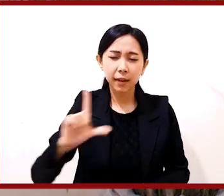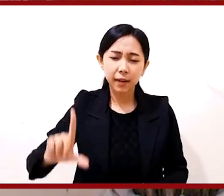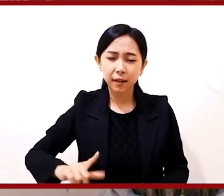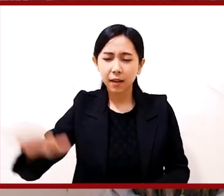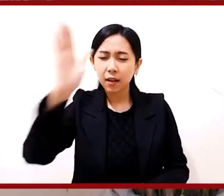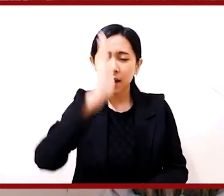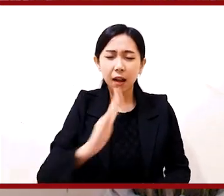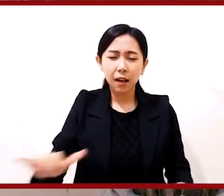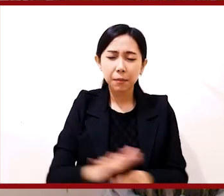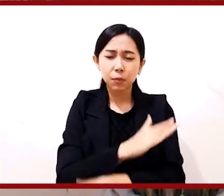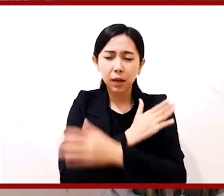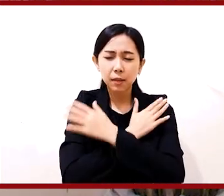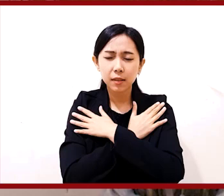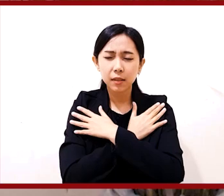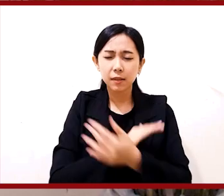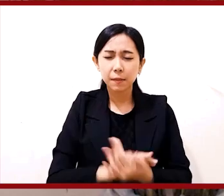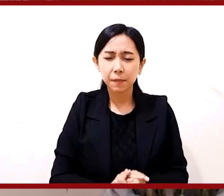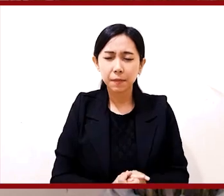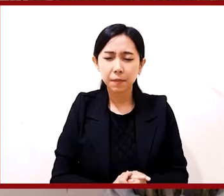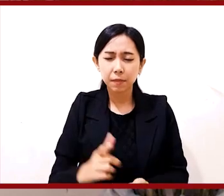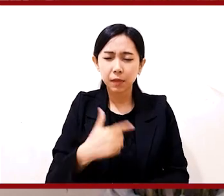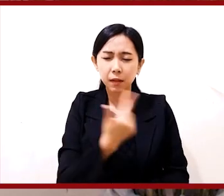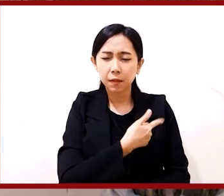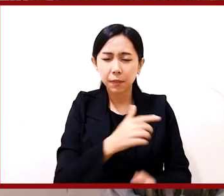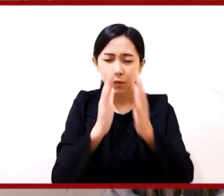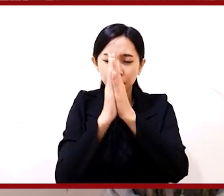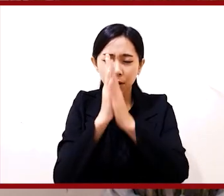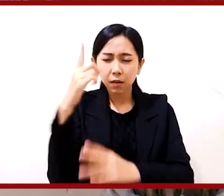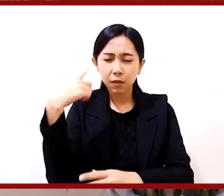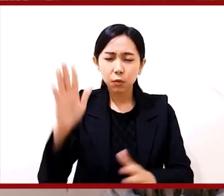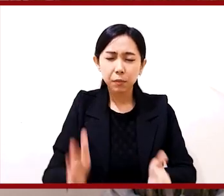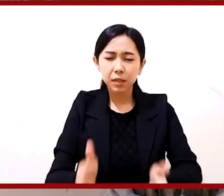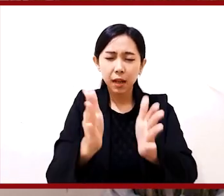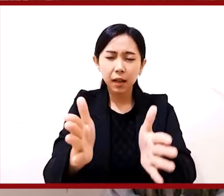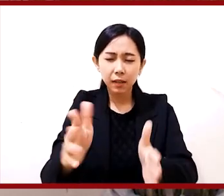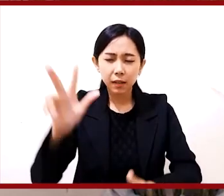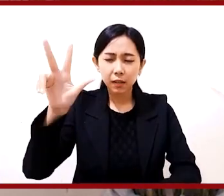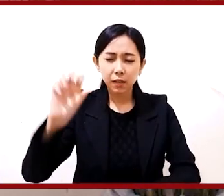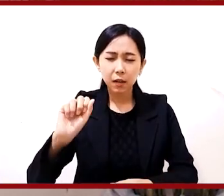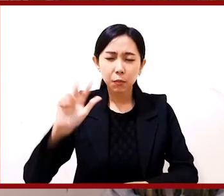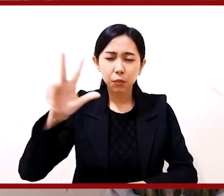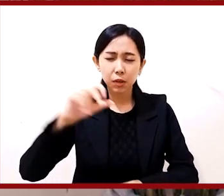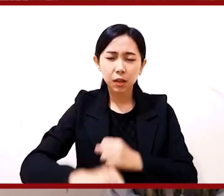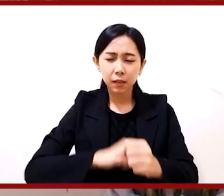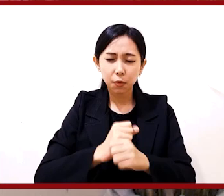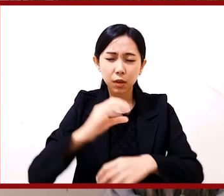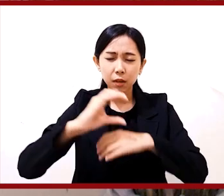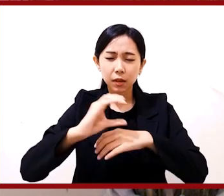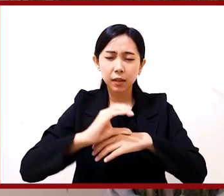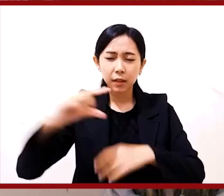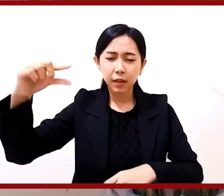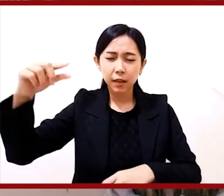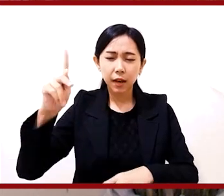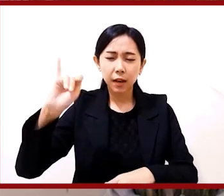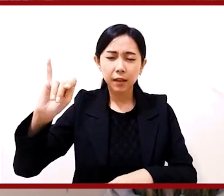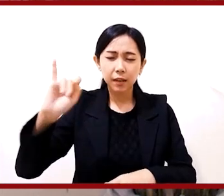Ya Tuhan, Allah yang penuh kasih, kami berdoa untuk perjalanan 33 tahun